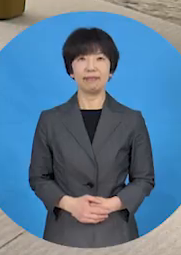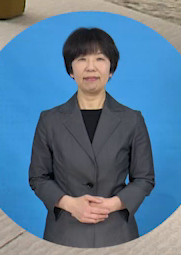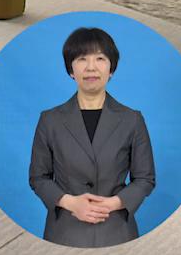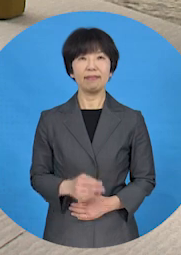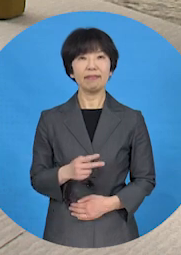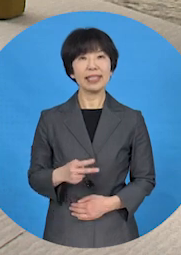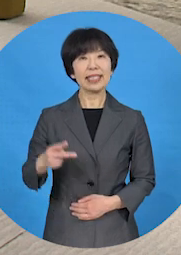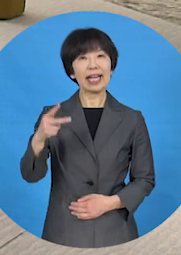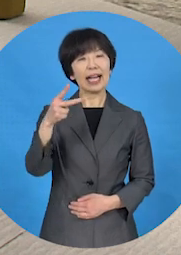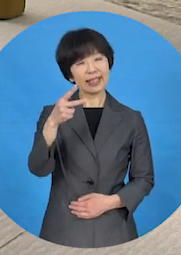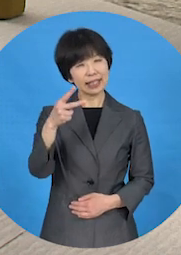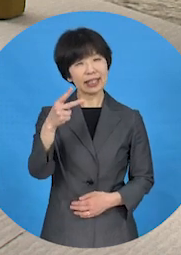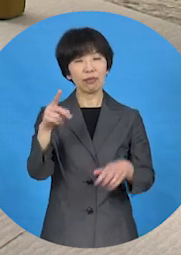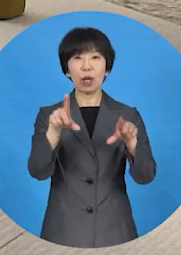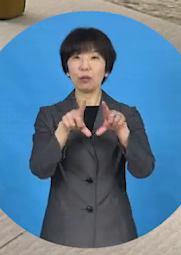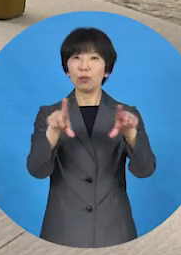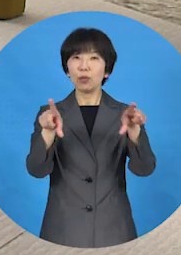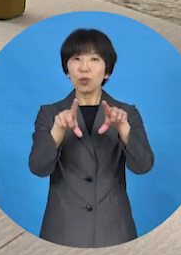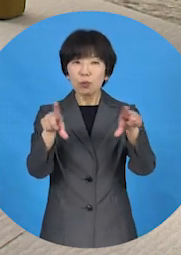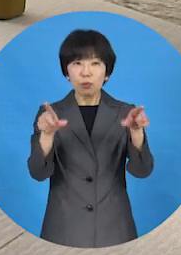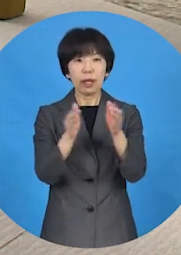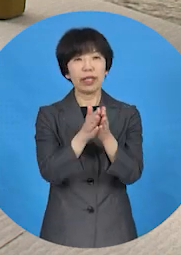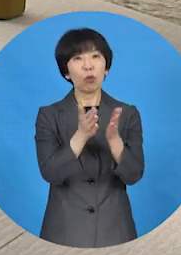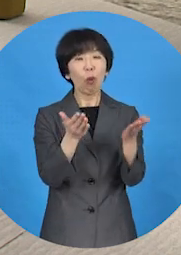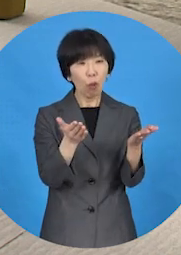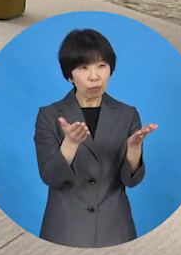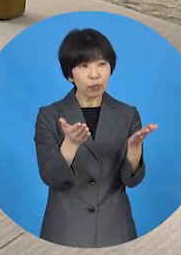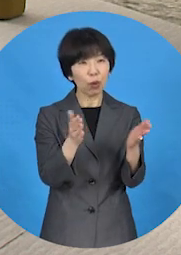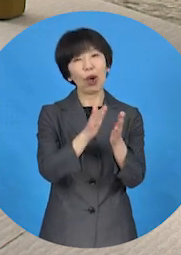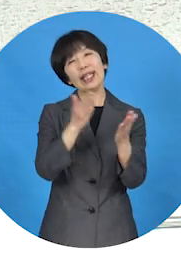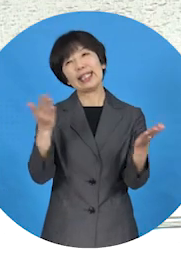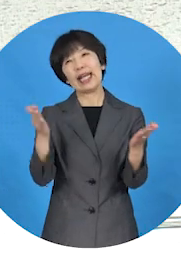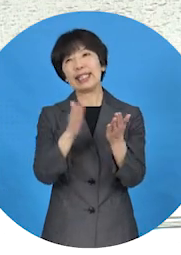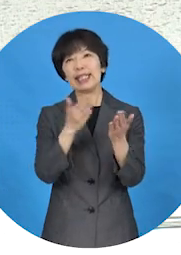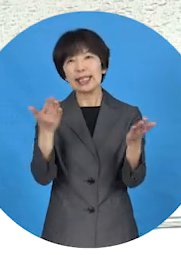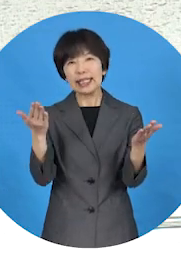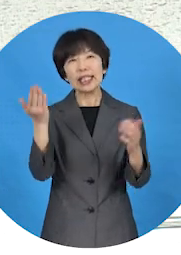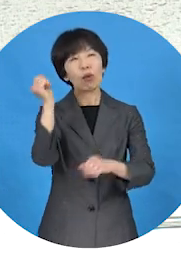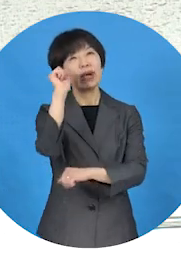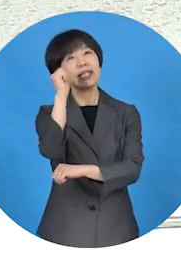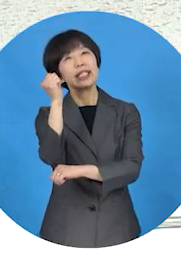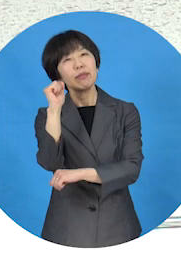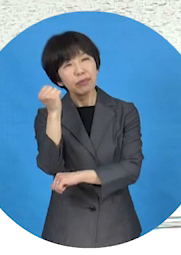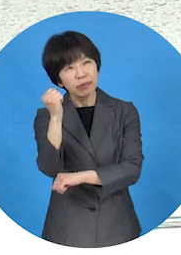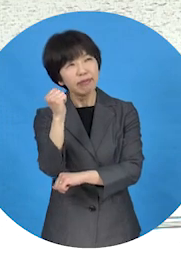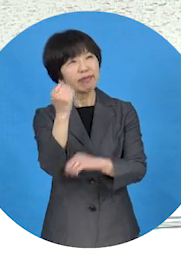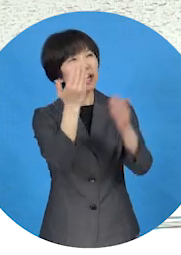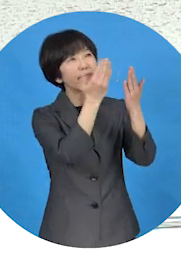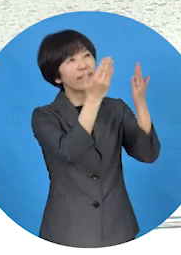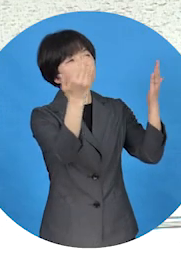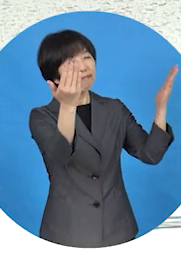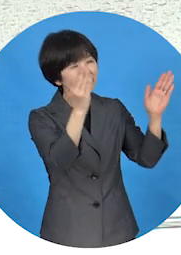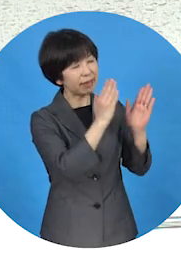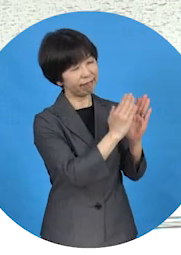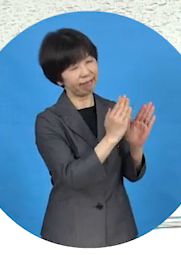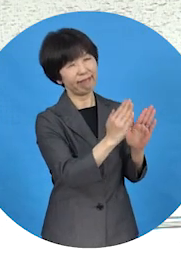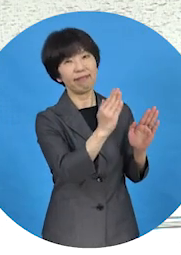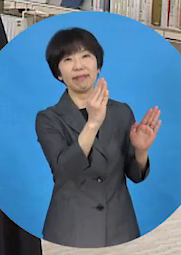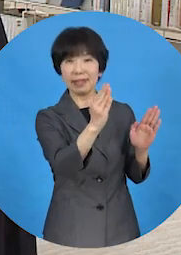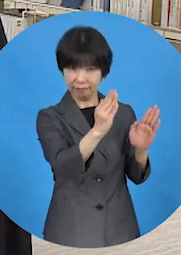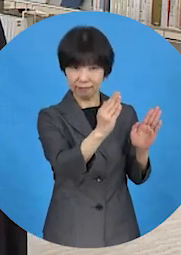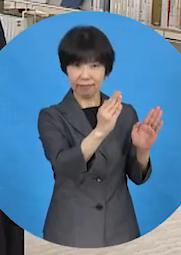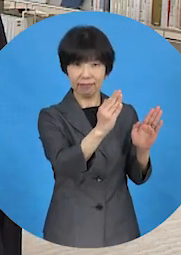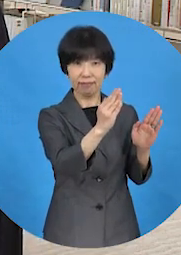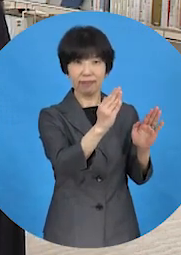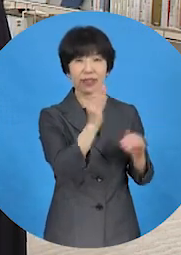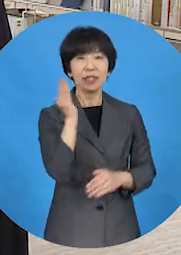2階は一般向けの図書や雑誌などが置かれ、その中心にはインデックスコーナーが設けられています。 こち